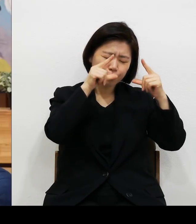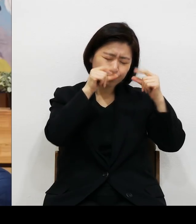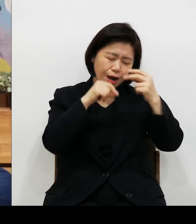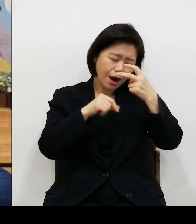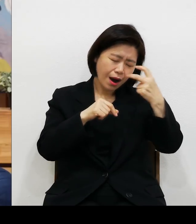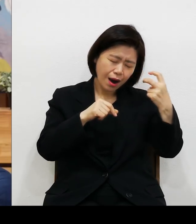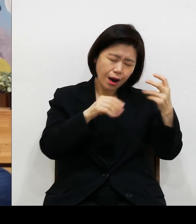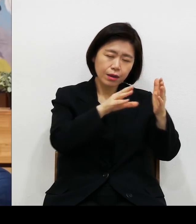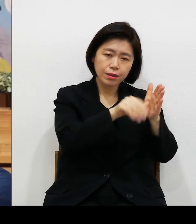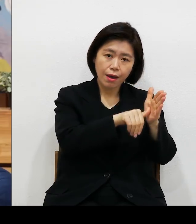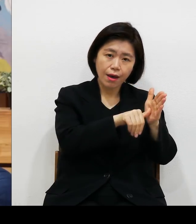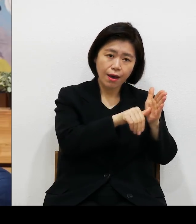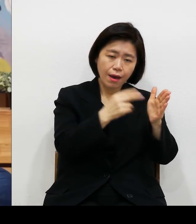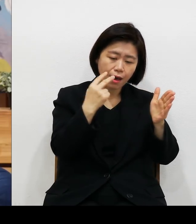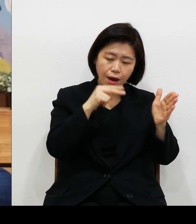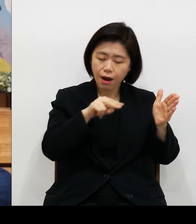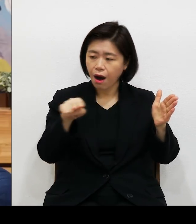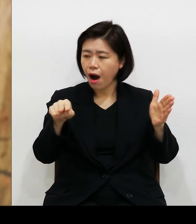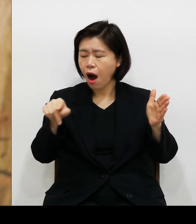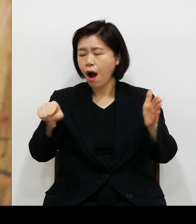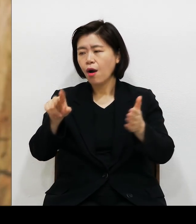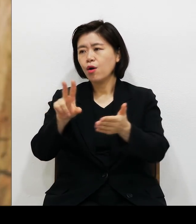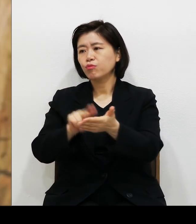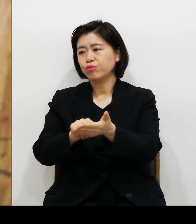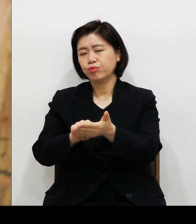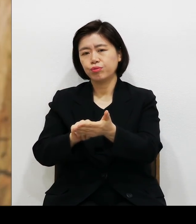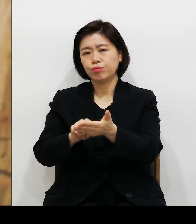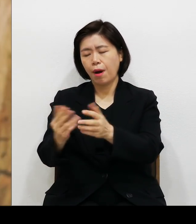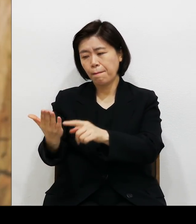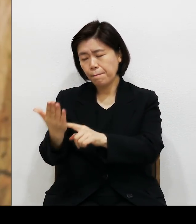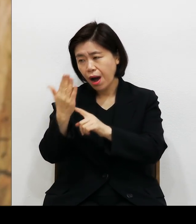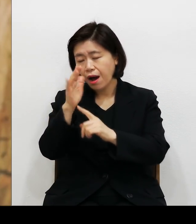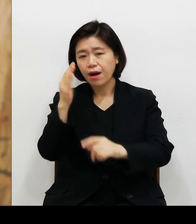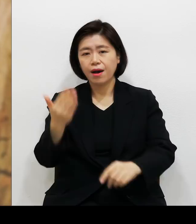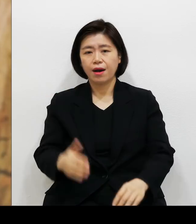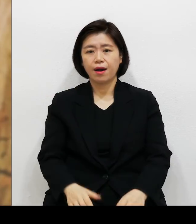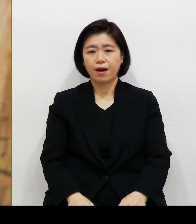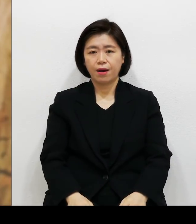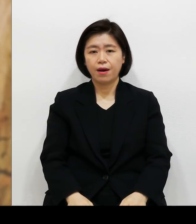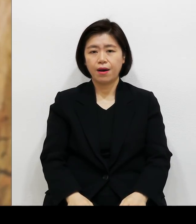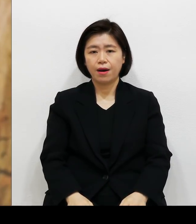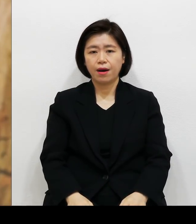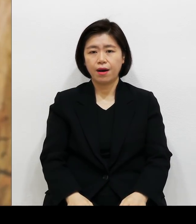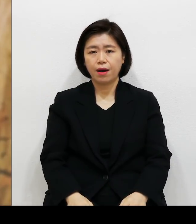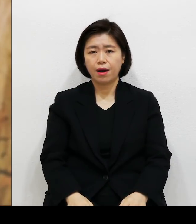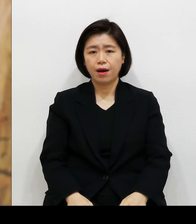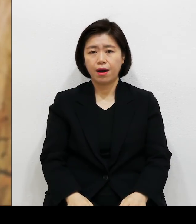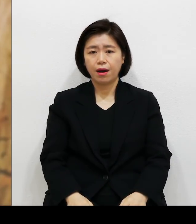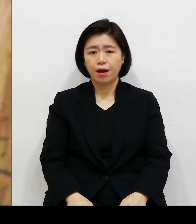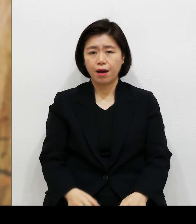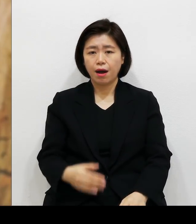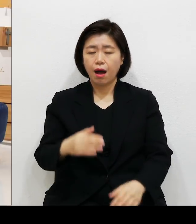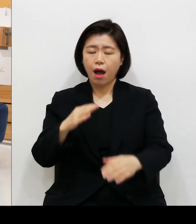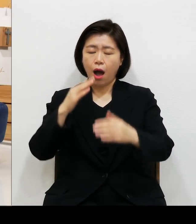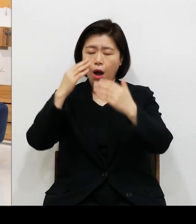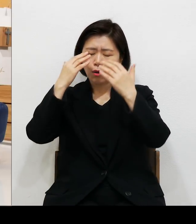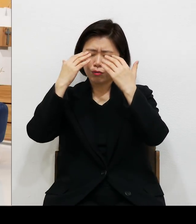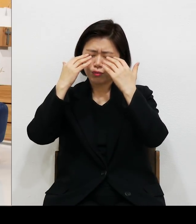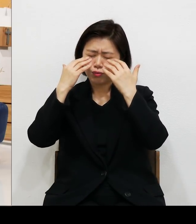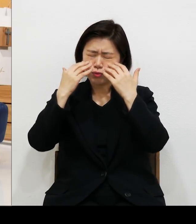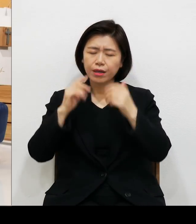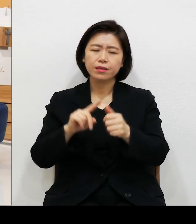이제 그때부터는 현실이 몰려오는 거예요. 현실이지. 그냥 뭐지 뭐 다른 뭐 이런 현실을 생각하기도 전에 눈물부터 흐르는